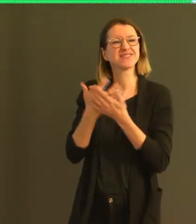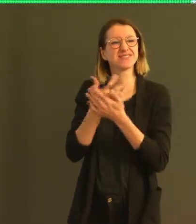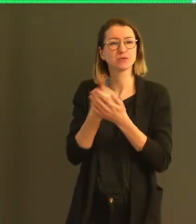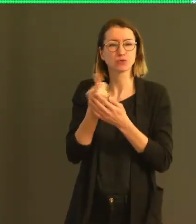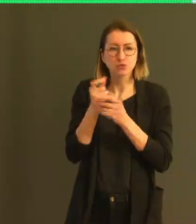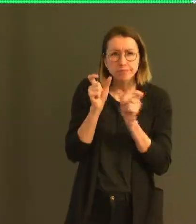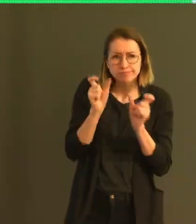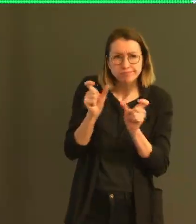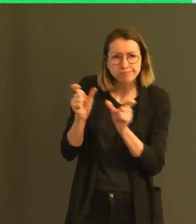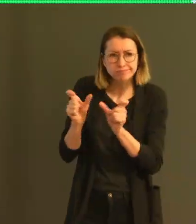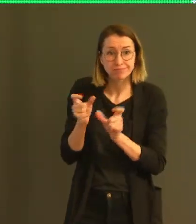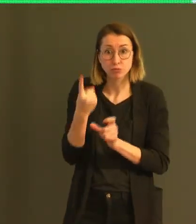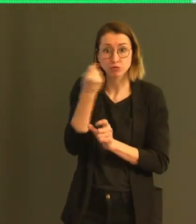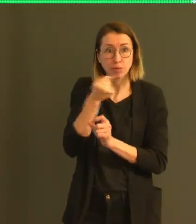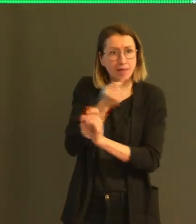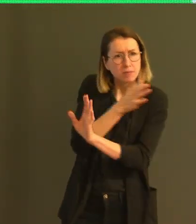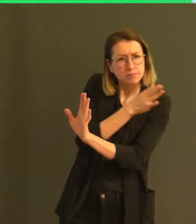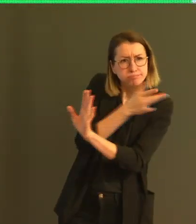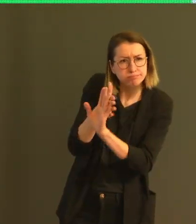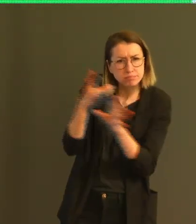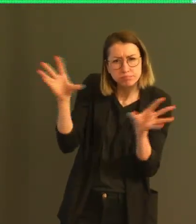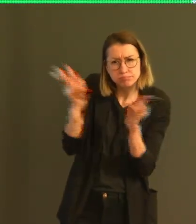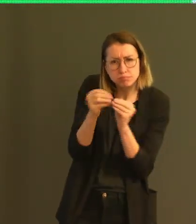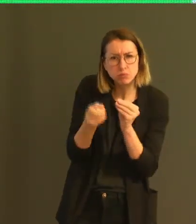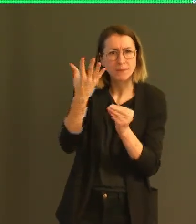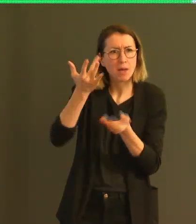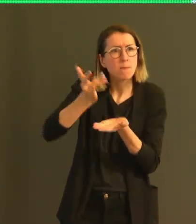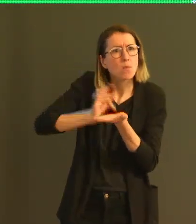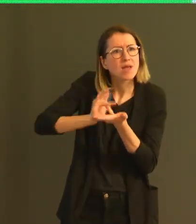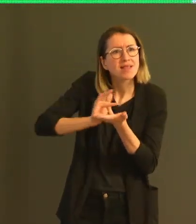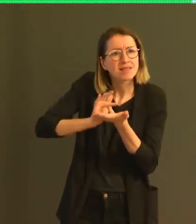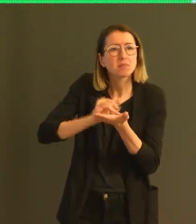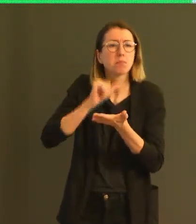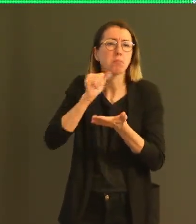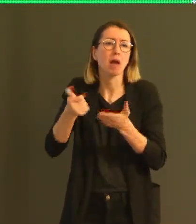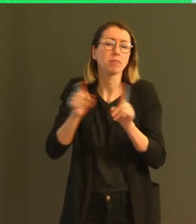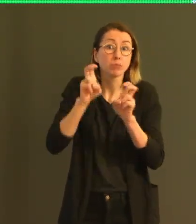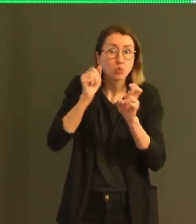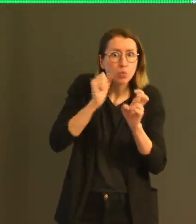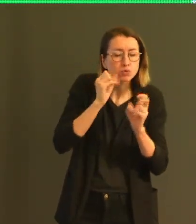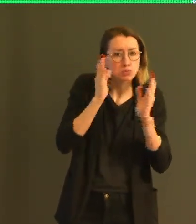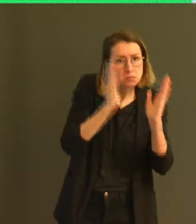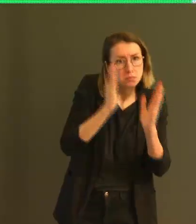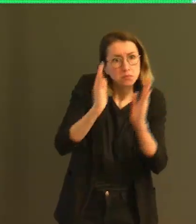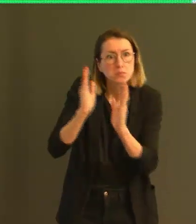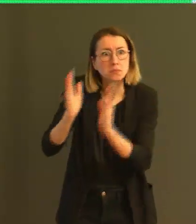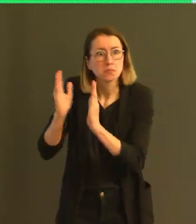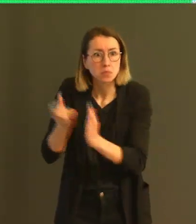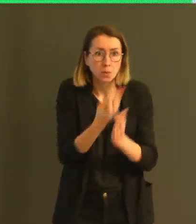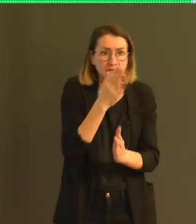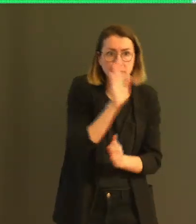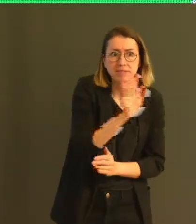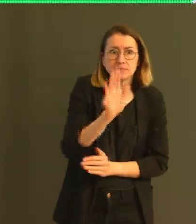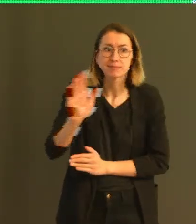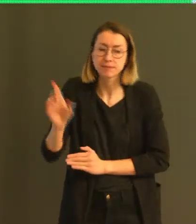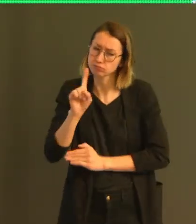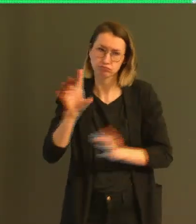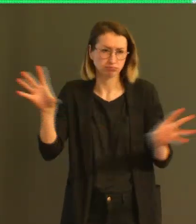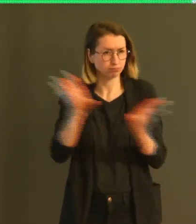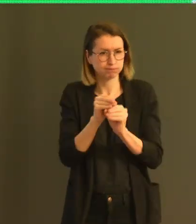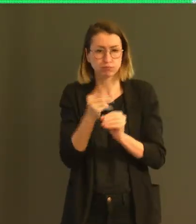tous les jours tout particulièrement dans des périodes comme actuellement où ce calcul basé